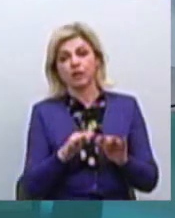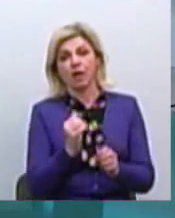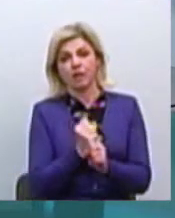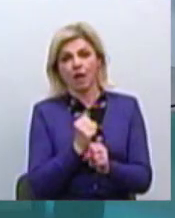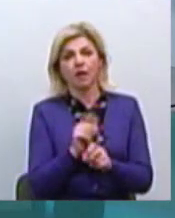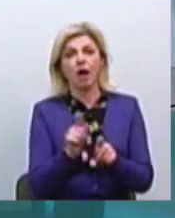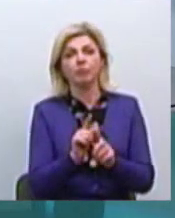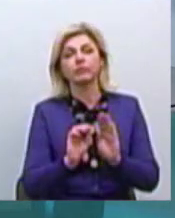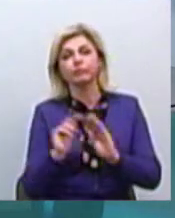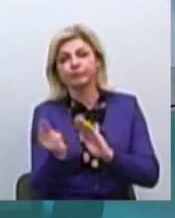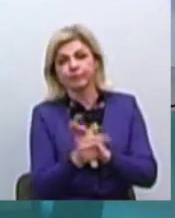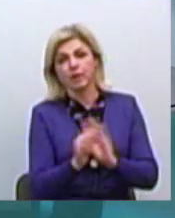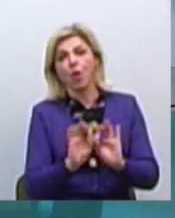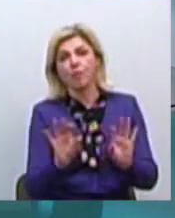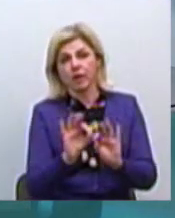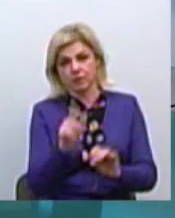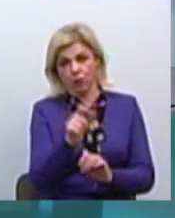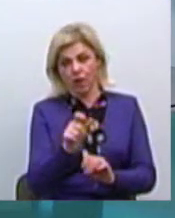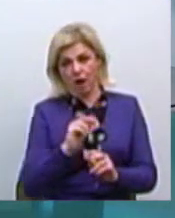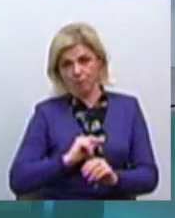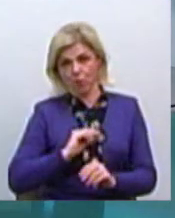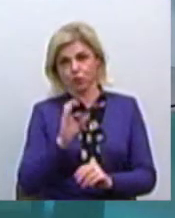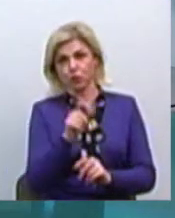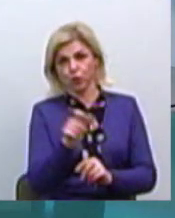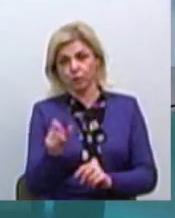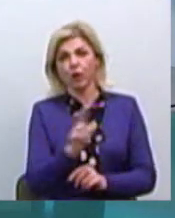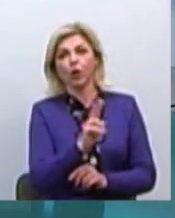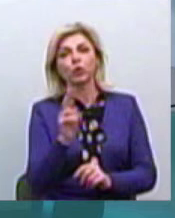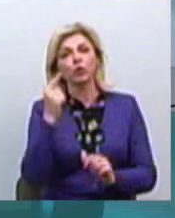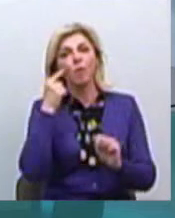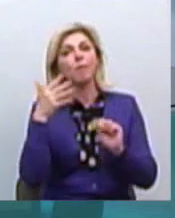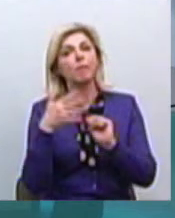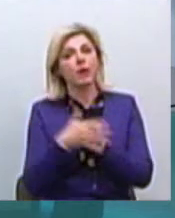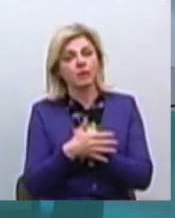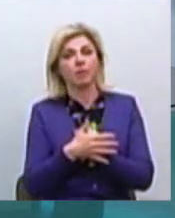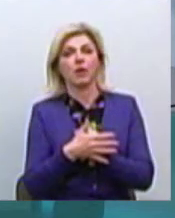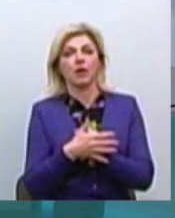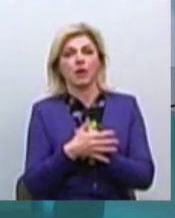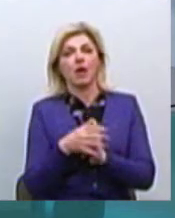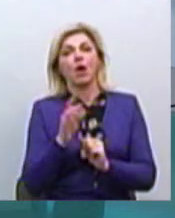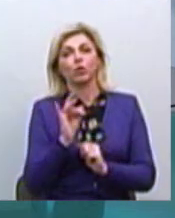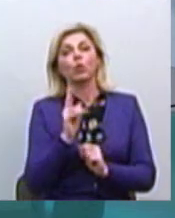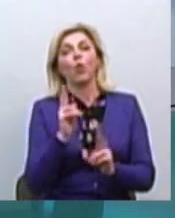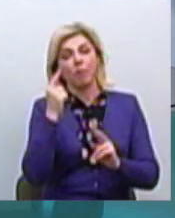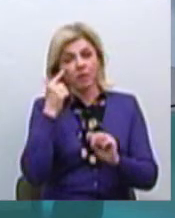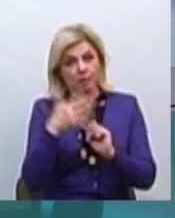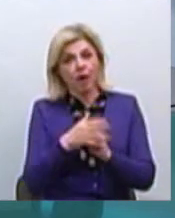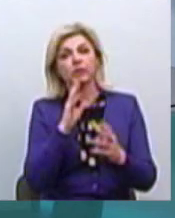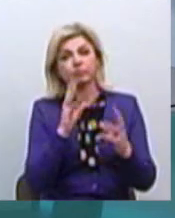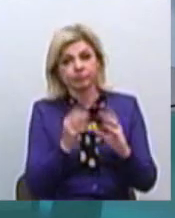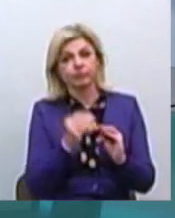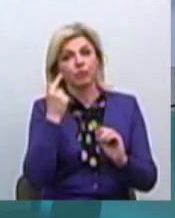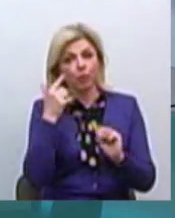профілактичну роз'яснювальну роботу з громадянами. Ті, що розуміли, йшли на понімання,